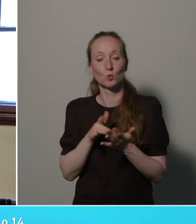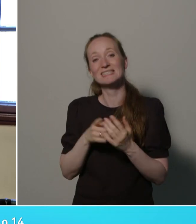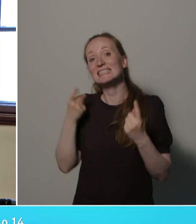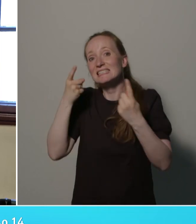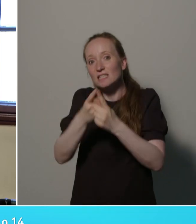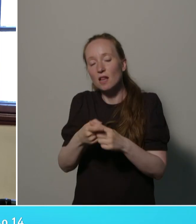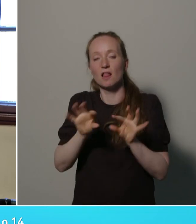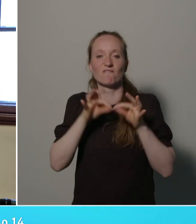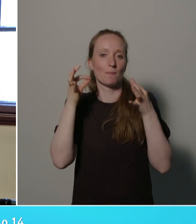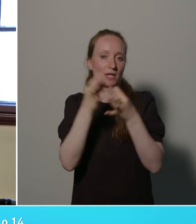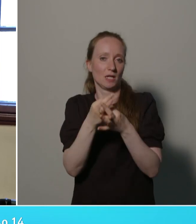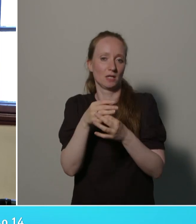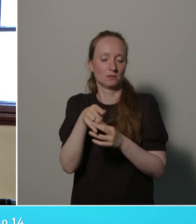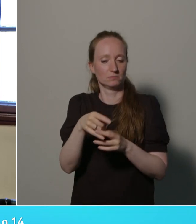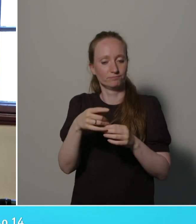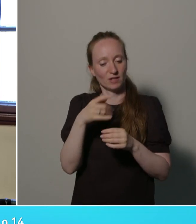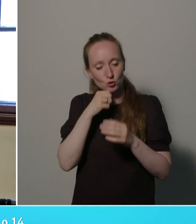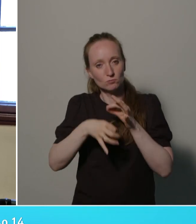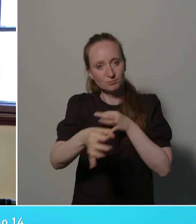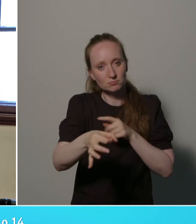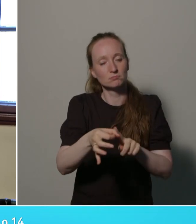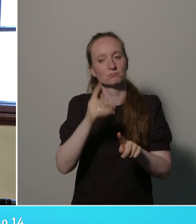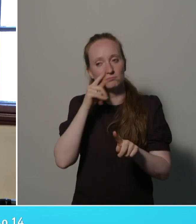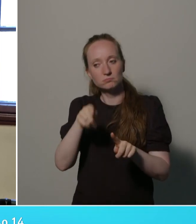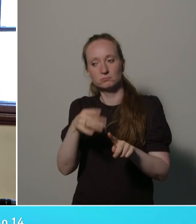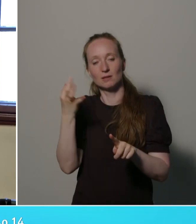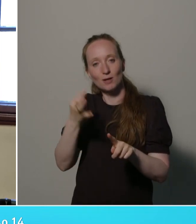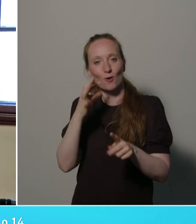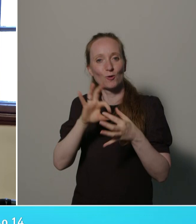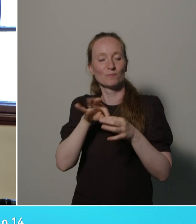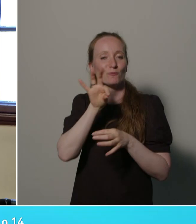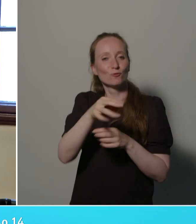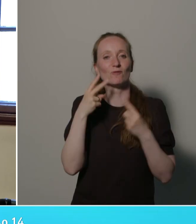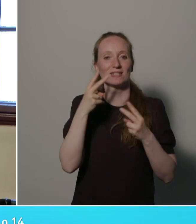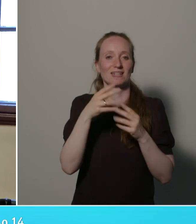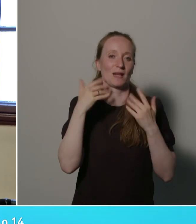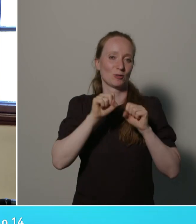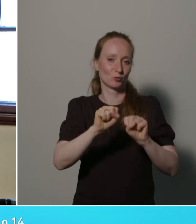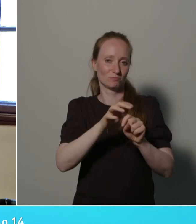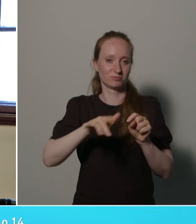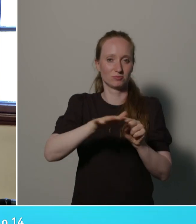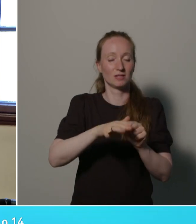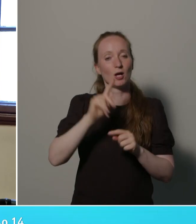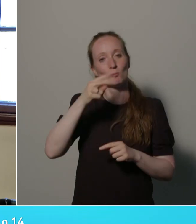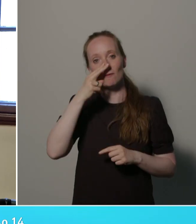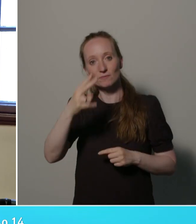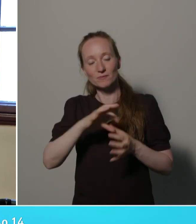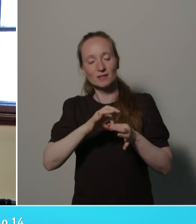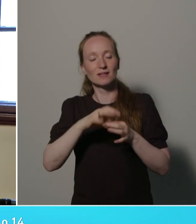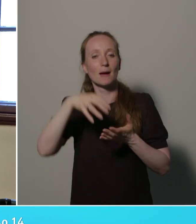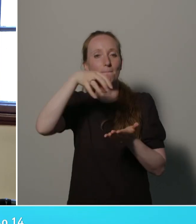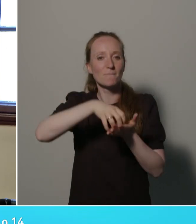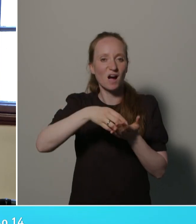vorzufinden, hat hier wirklich Berechtigung. Wünschenswert wäre sicherlich auch noch mal zu gucken, ob die Parkflächen dann auch nur teilversiegelt werden. Das